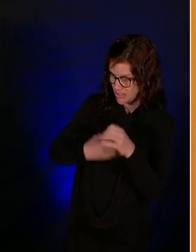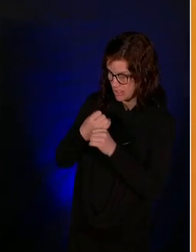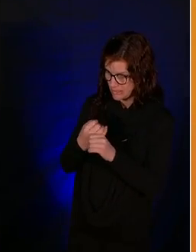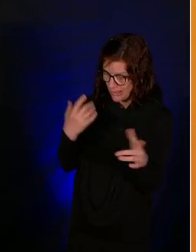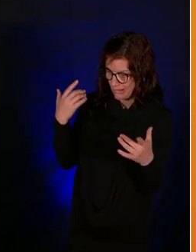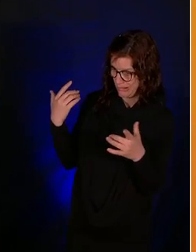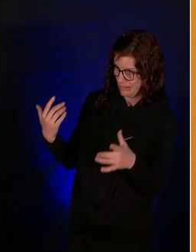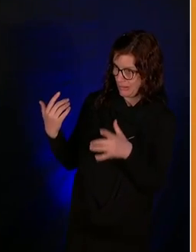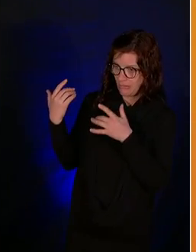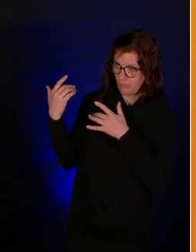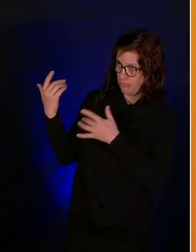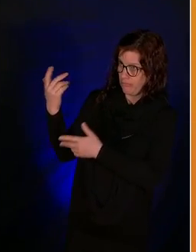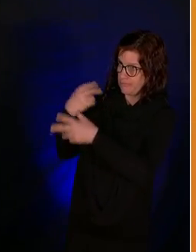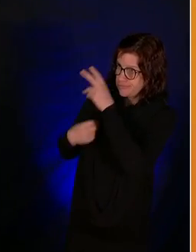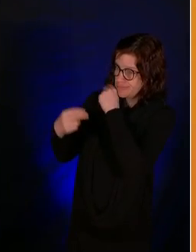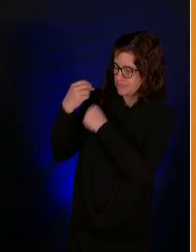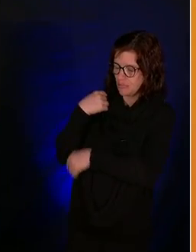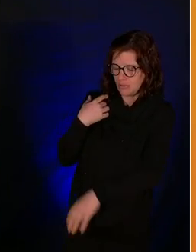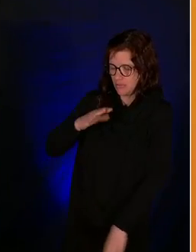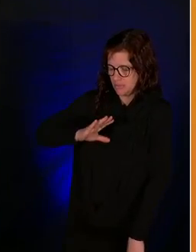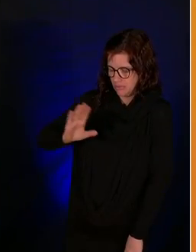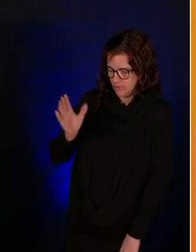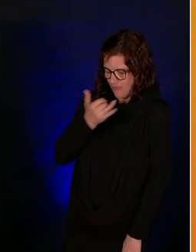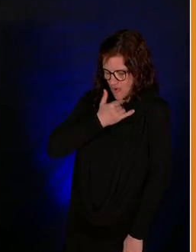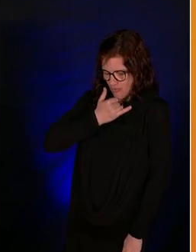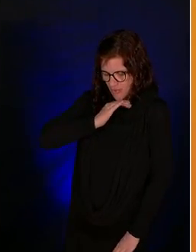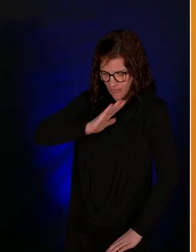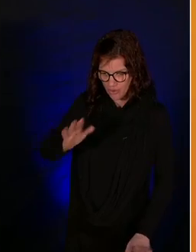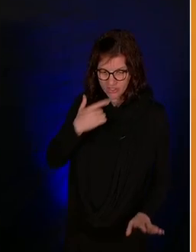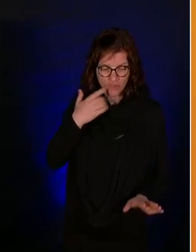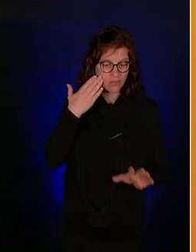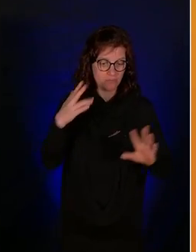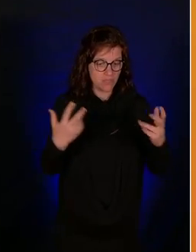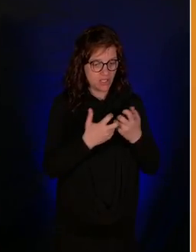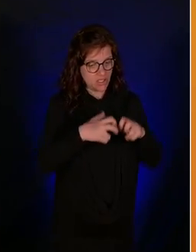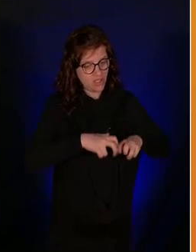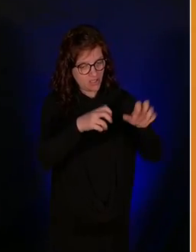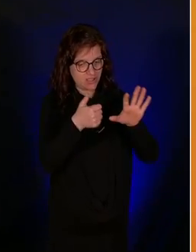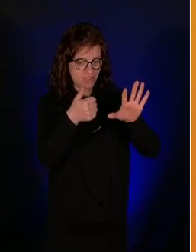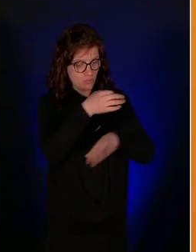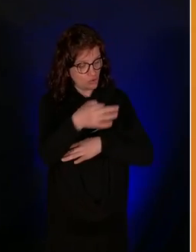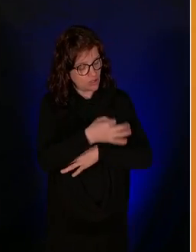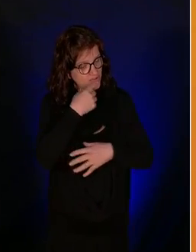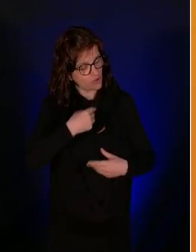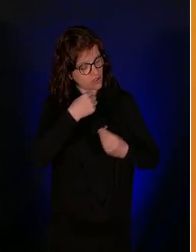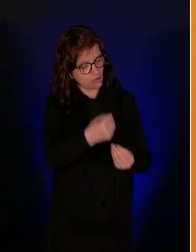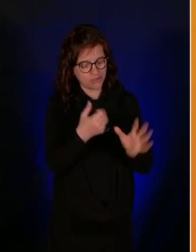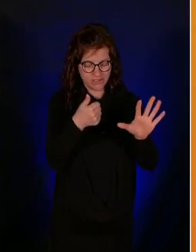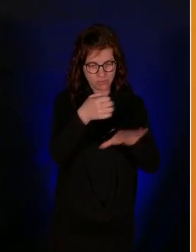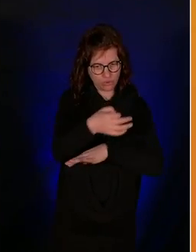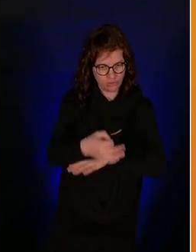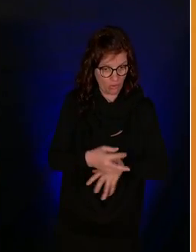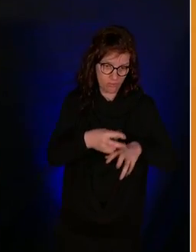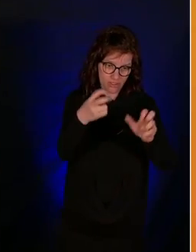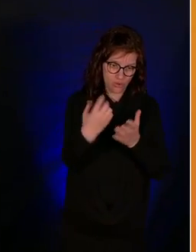faux discours affirmant que si l'inflation était à 6%, il donnerait 6%, nous